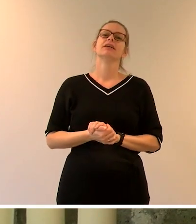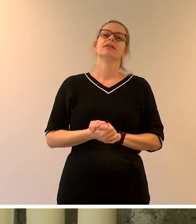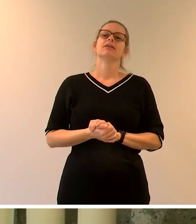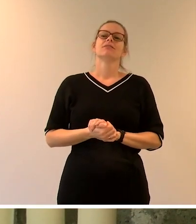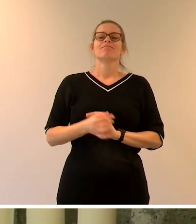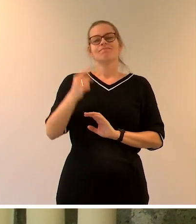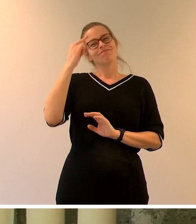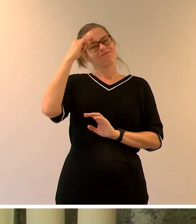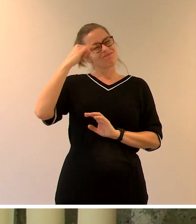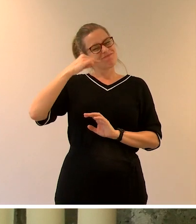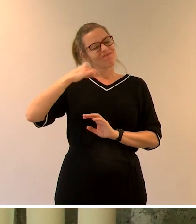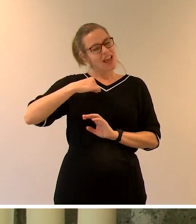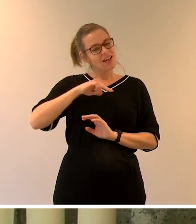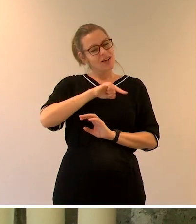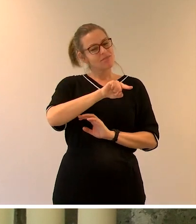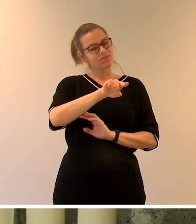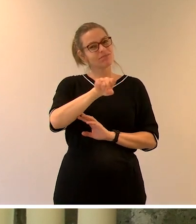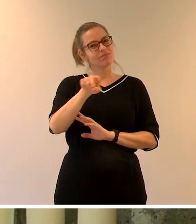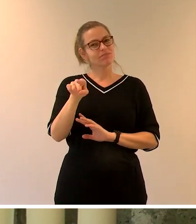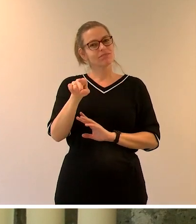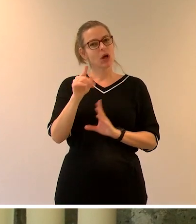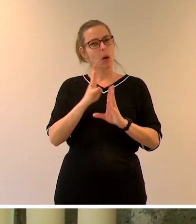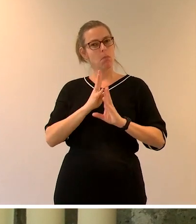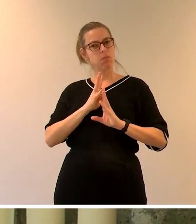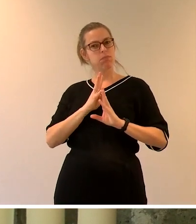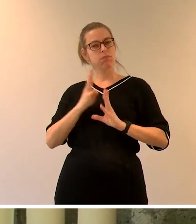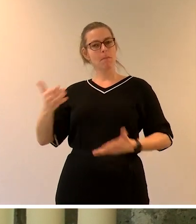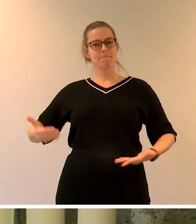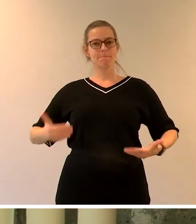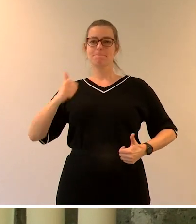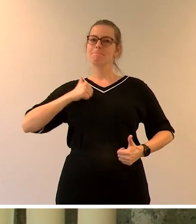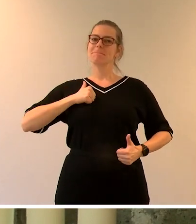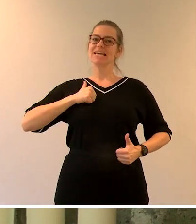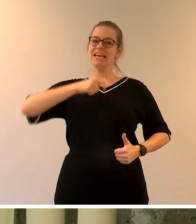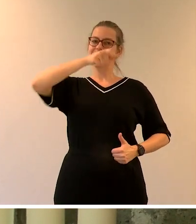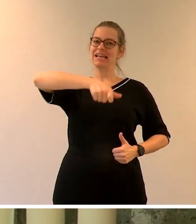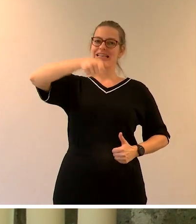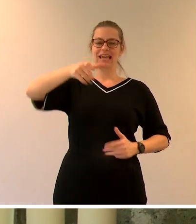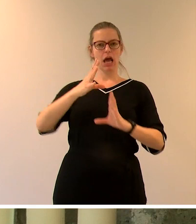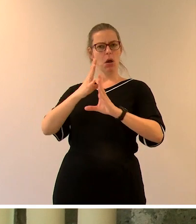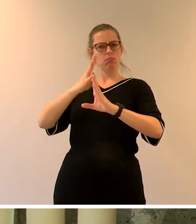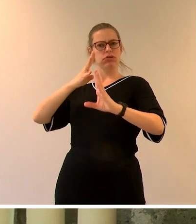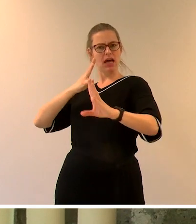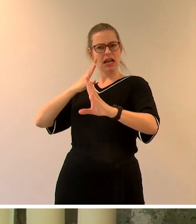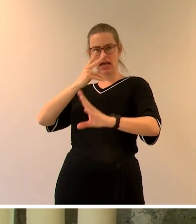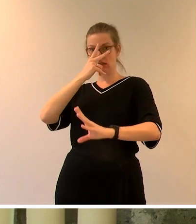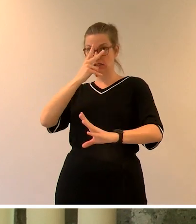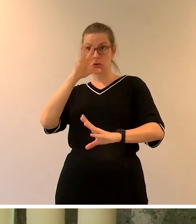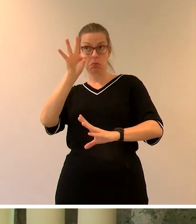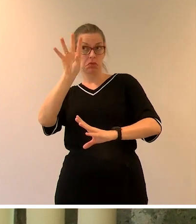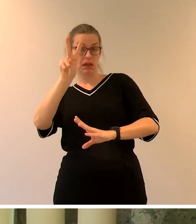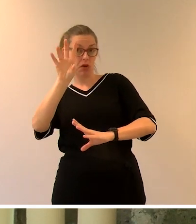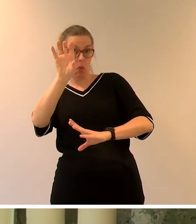ik denk dat jullie vast wel eens een parade van militairen hebben gezien. Op